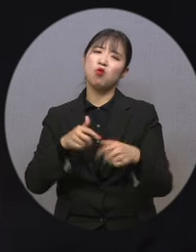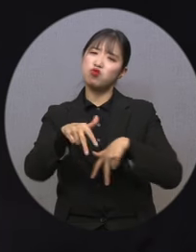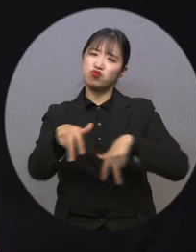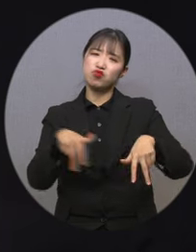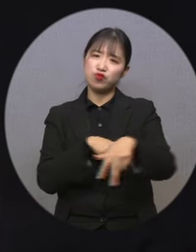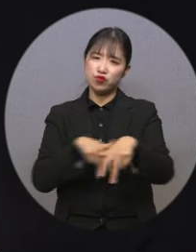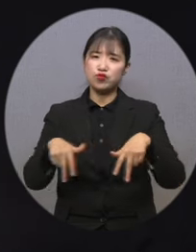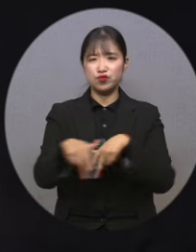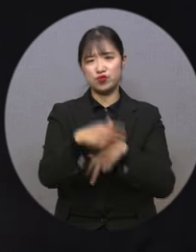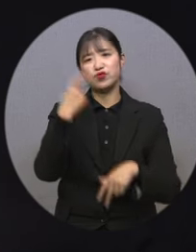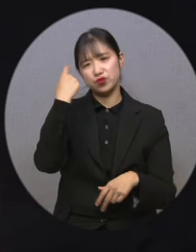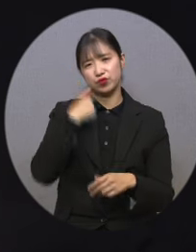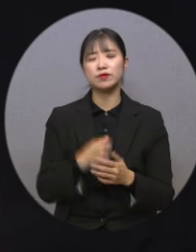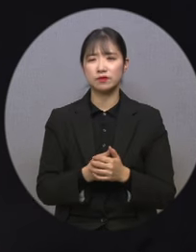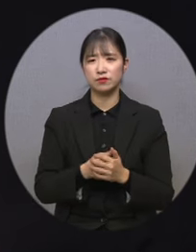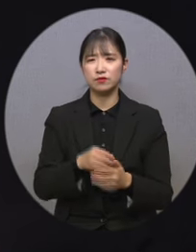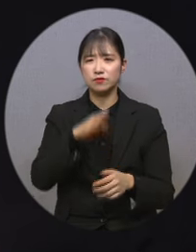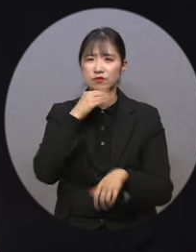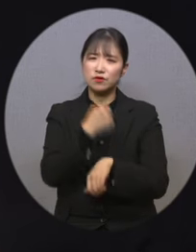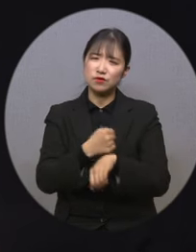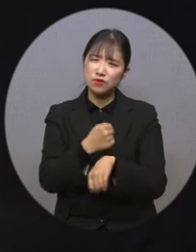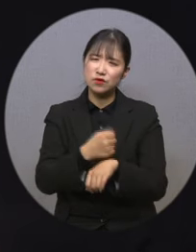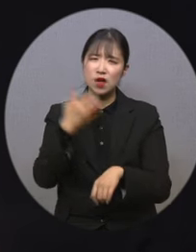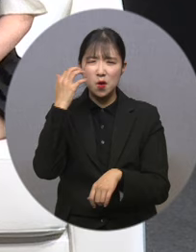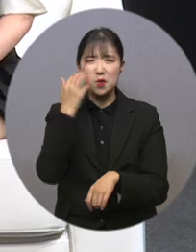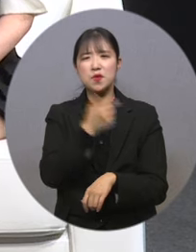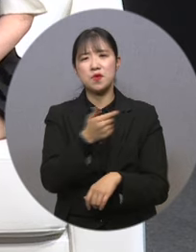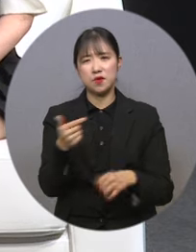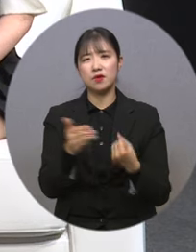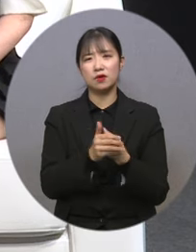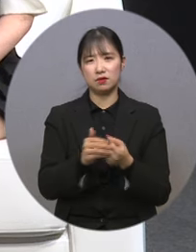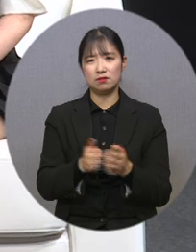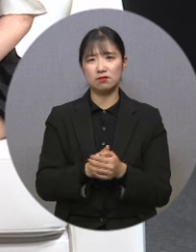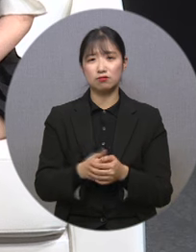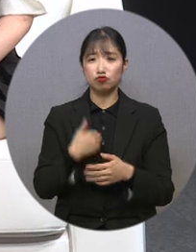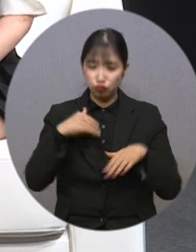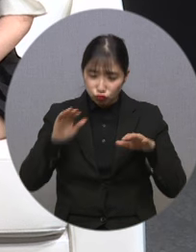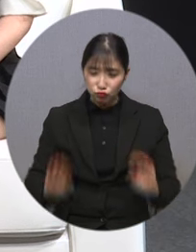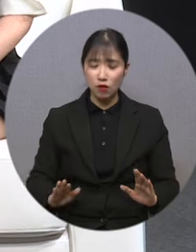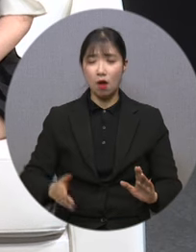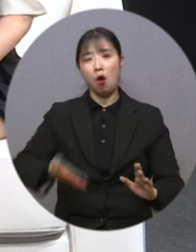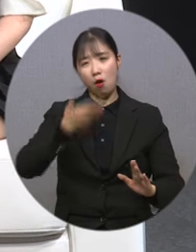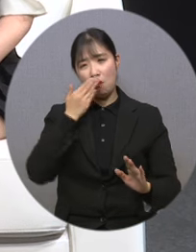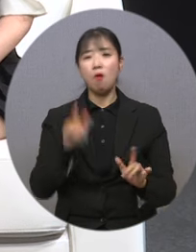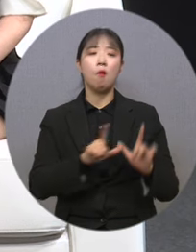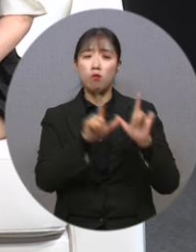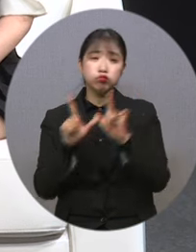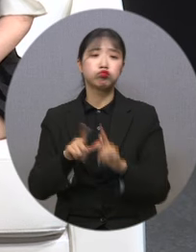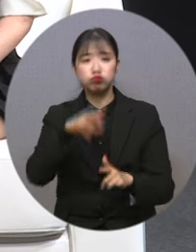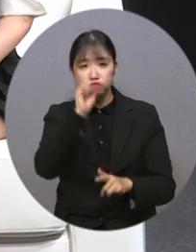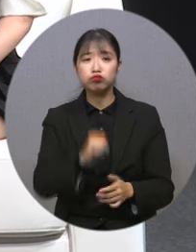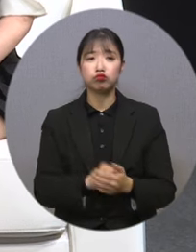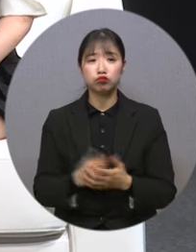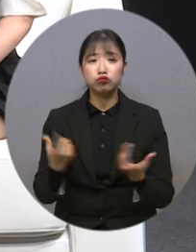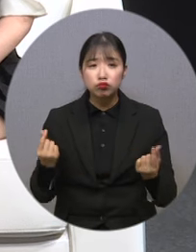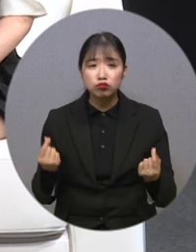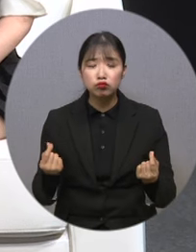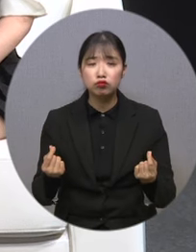일이야. 너무 고생을 했기 때문에. 예. 내가 뭐 지금 밥을 못 먹습니까? 아, 네? 그렇잖아요.